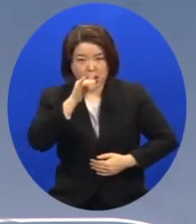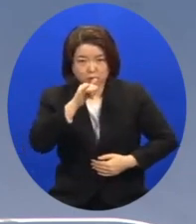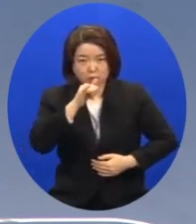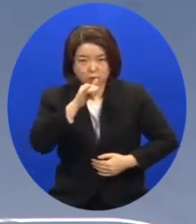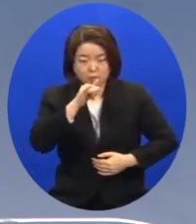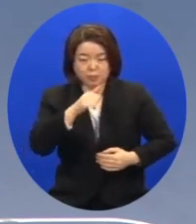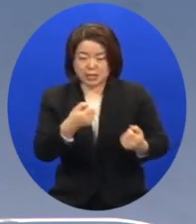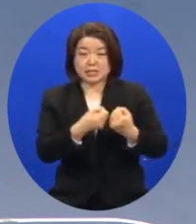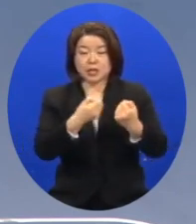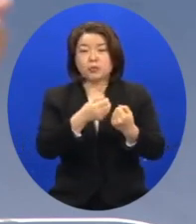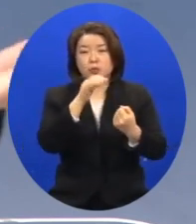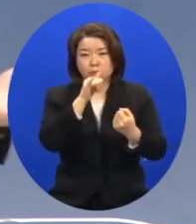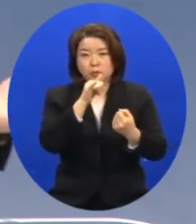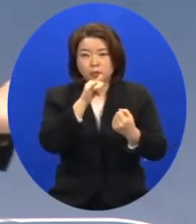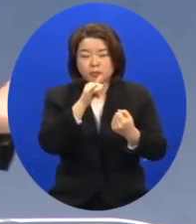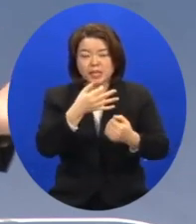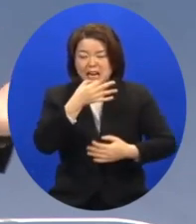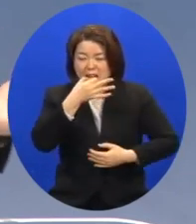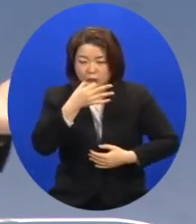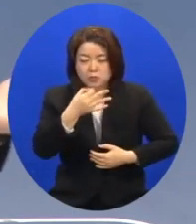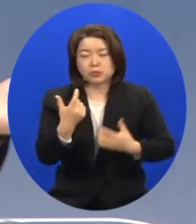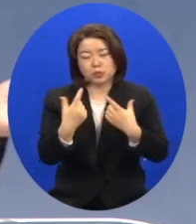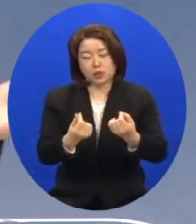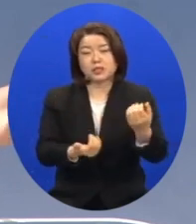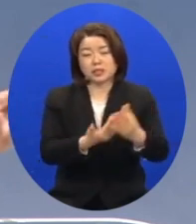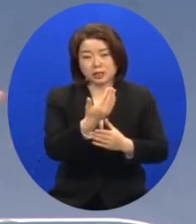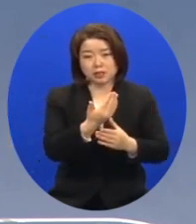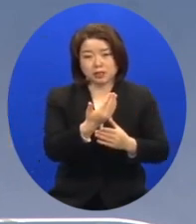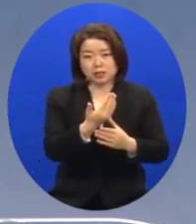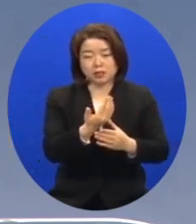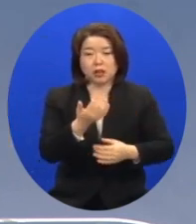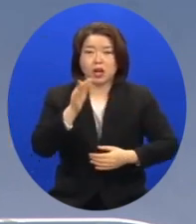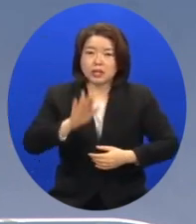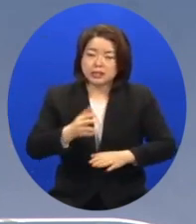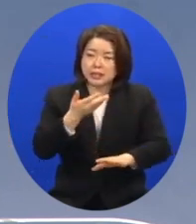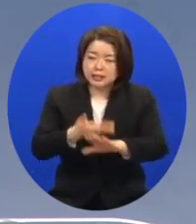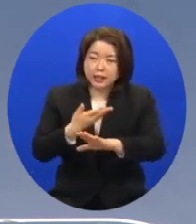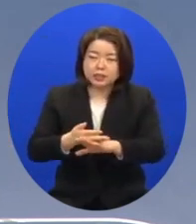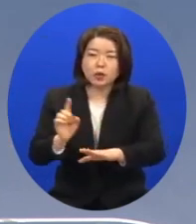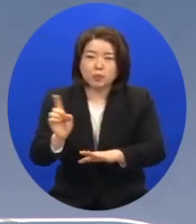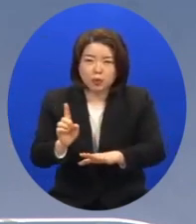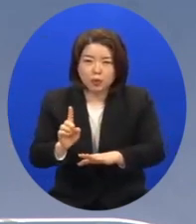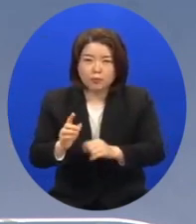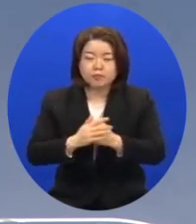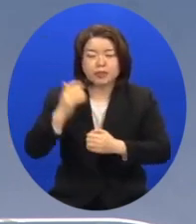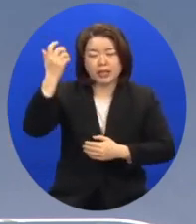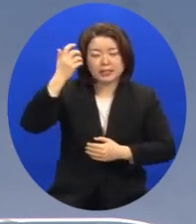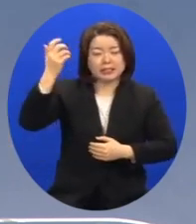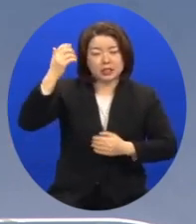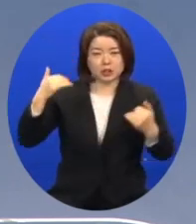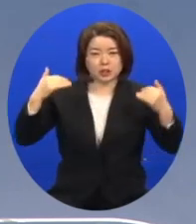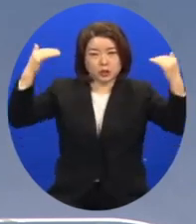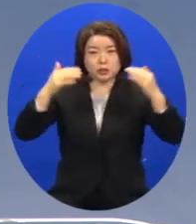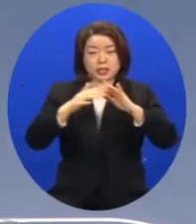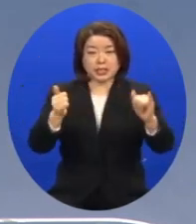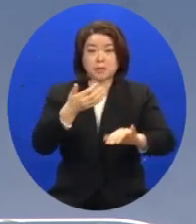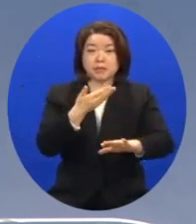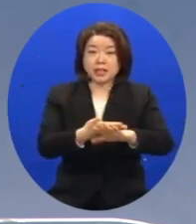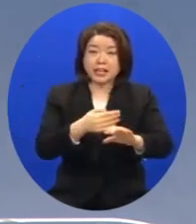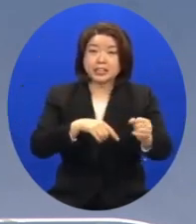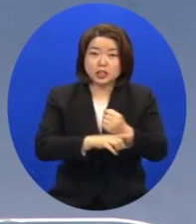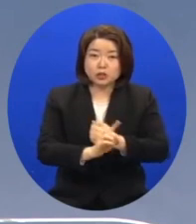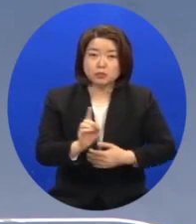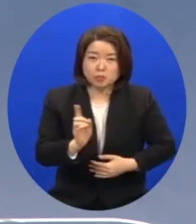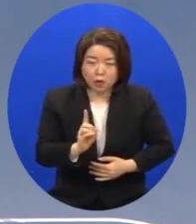똑같이 일어나요 다른 게 뭡니까 도대체 그러면 영적으로 성숙한 사람이 다른 것은 주님이